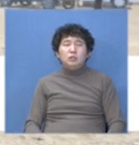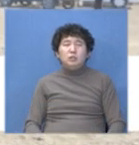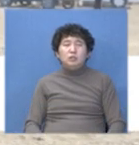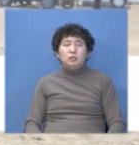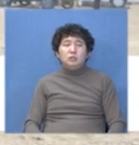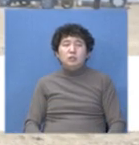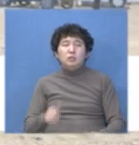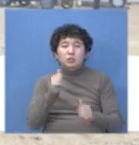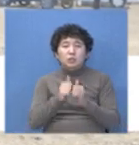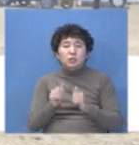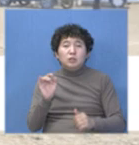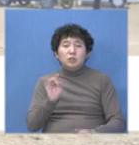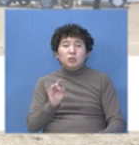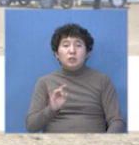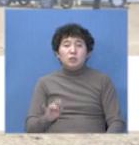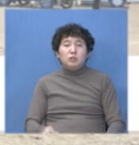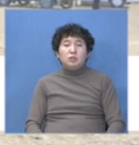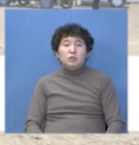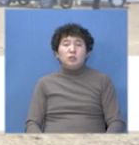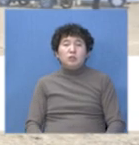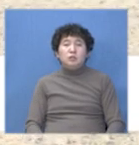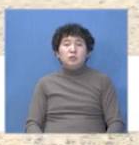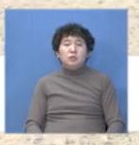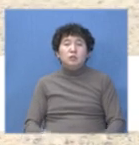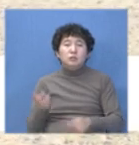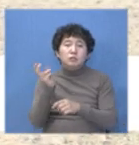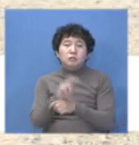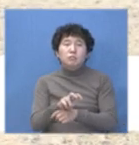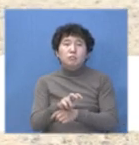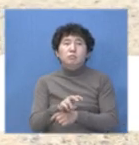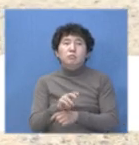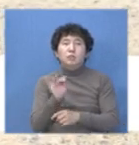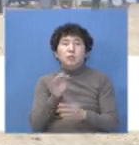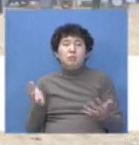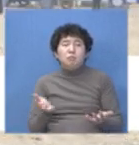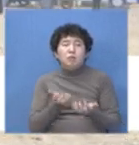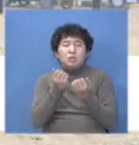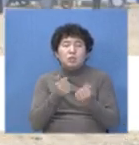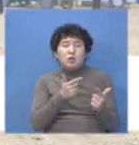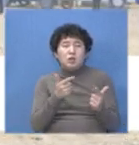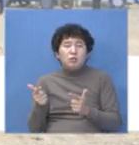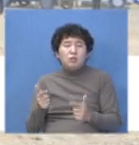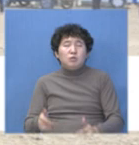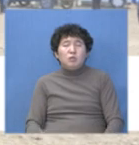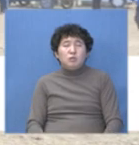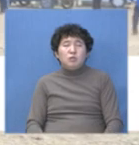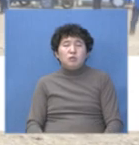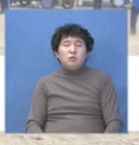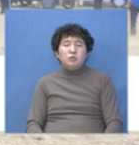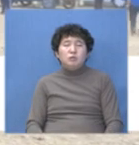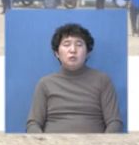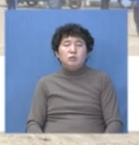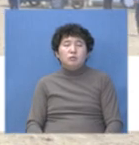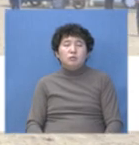әрқашанда атсалысып келіп қолдауға дайынбыз. Жарысқа деген дайындығымыз жақсы.